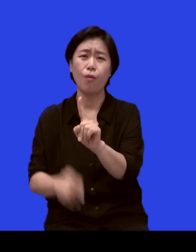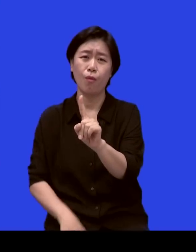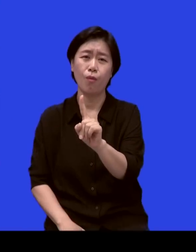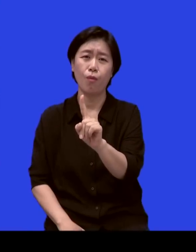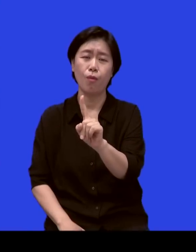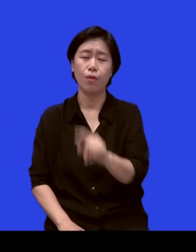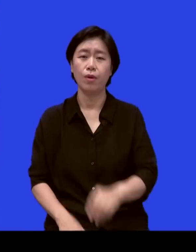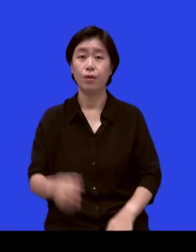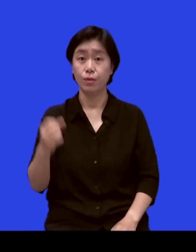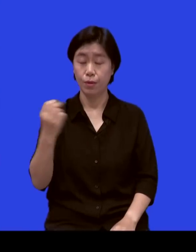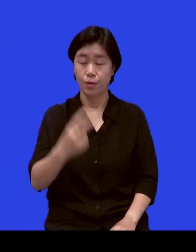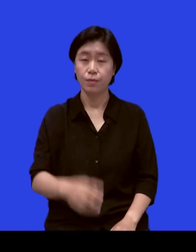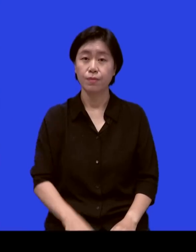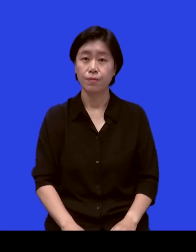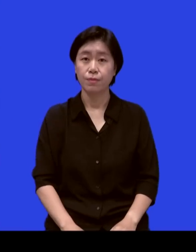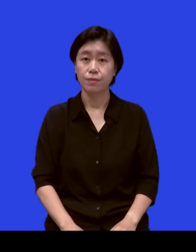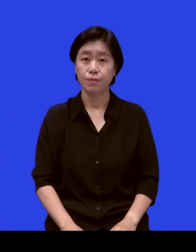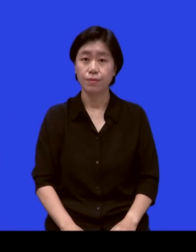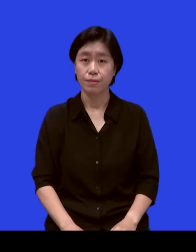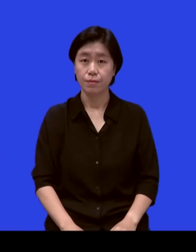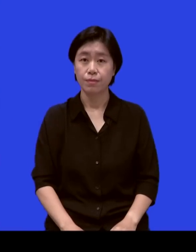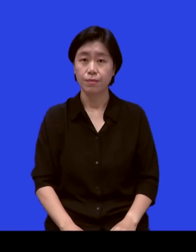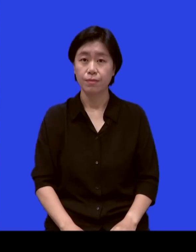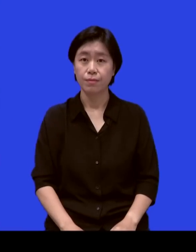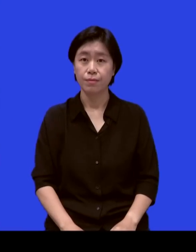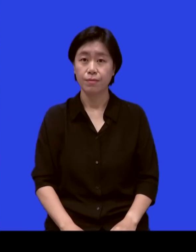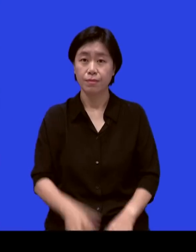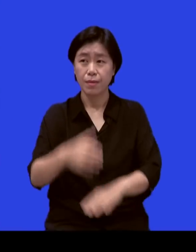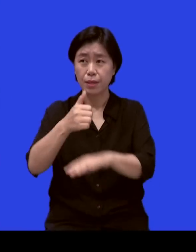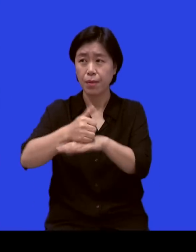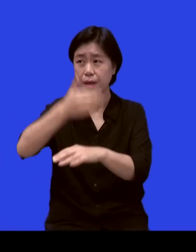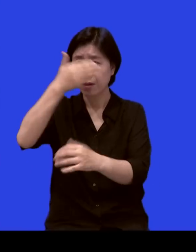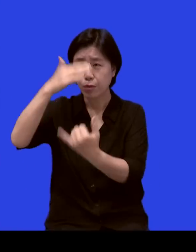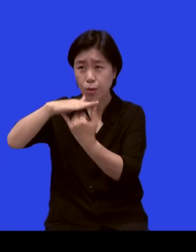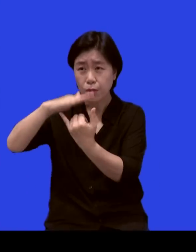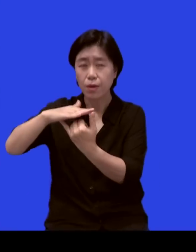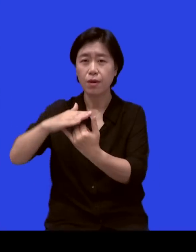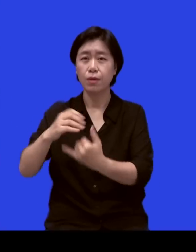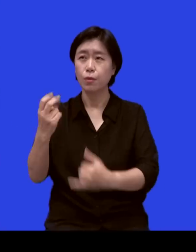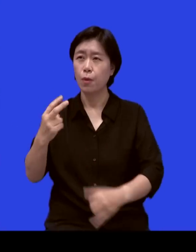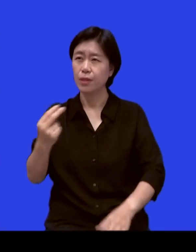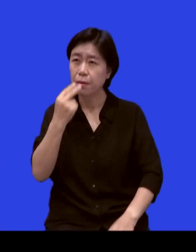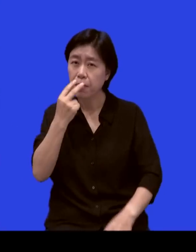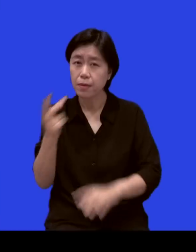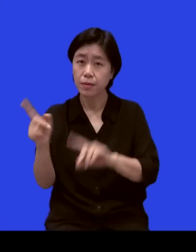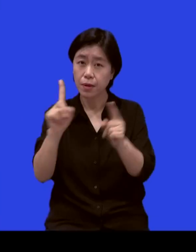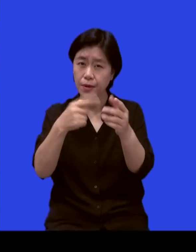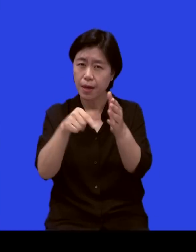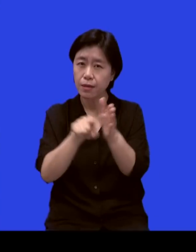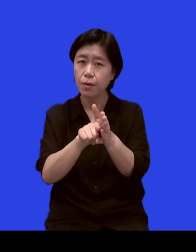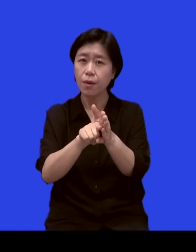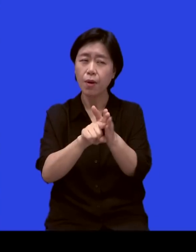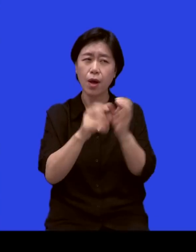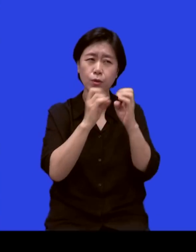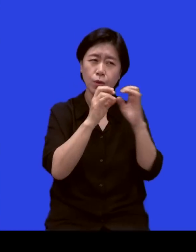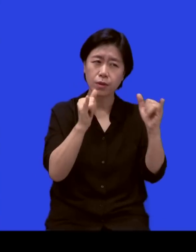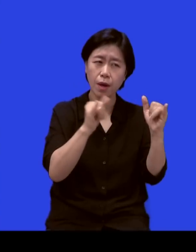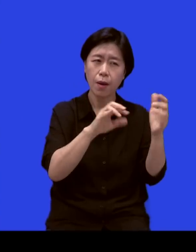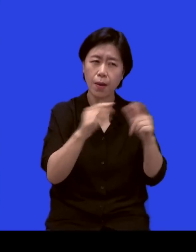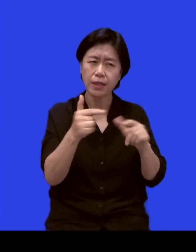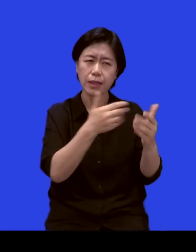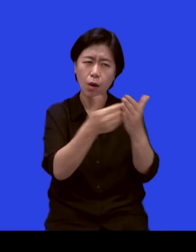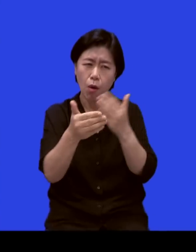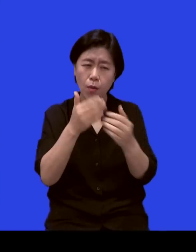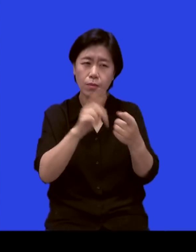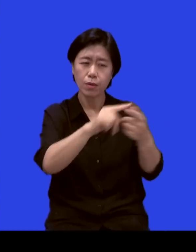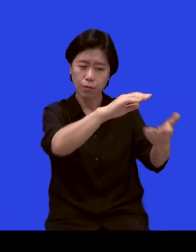2번이었고요. 그다음에 마지막에 또 청소년의 그다음에 한 생명을 살리기 위해서 그 선교사님의 이야기 들으면서